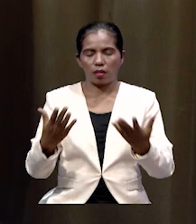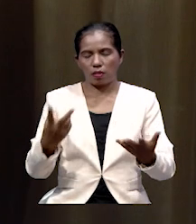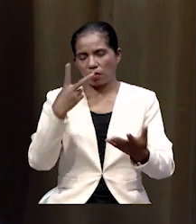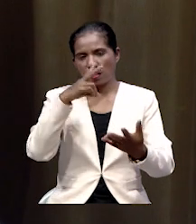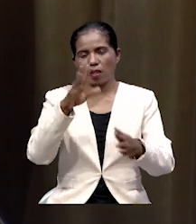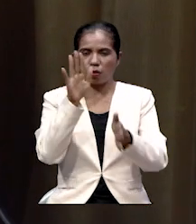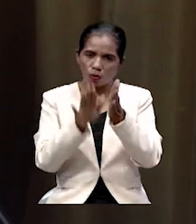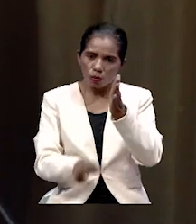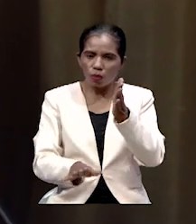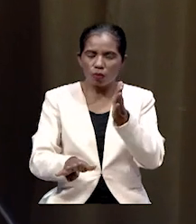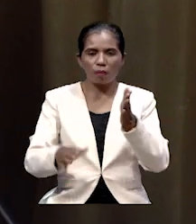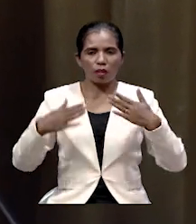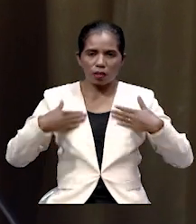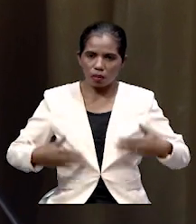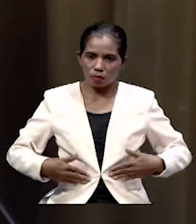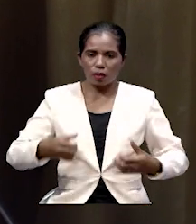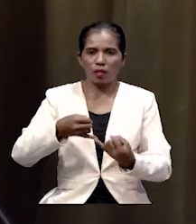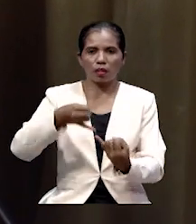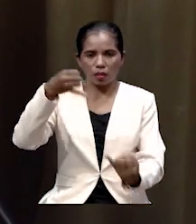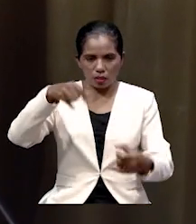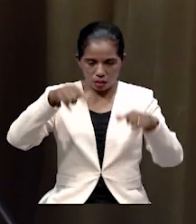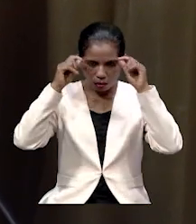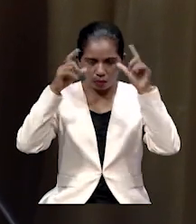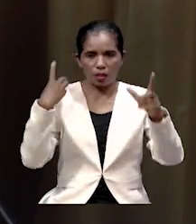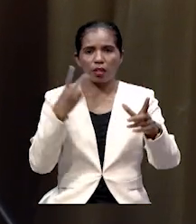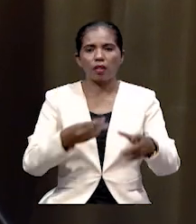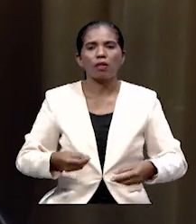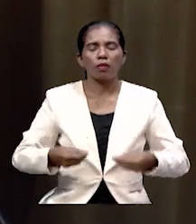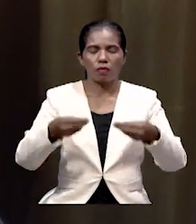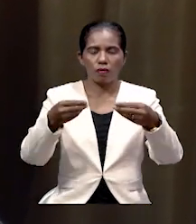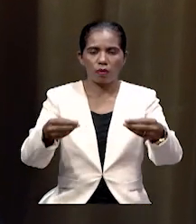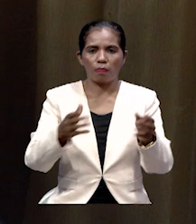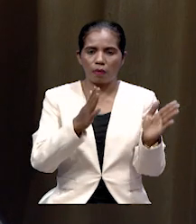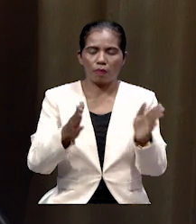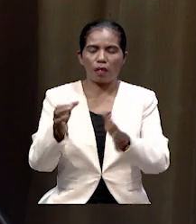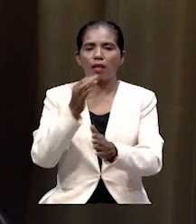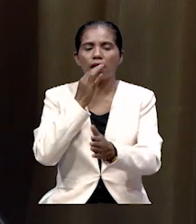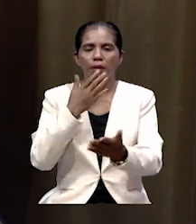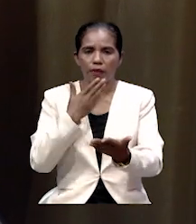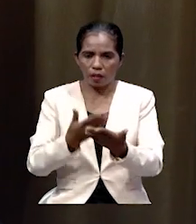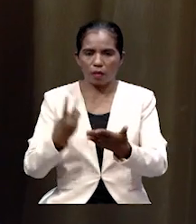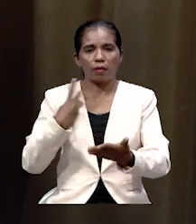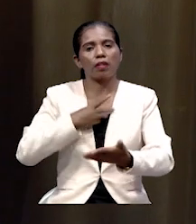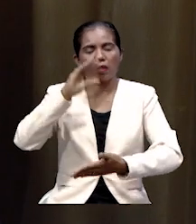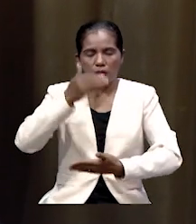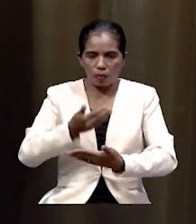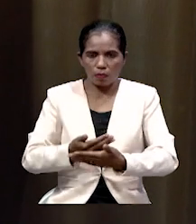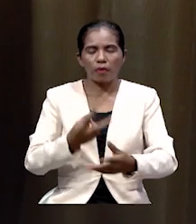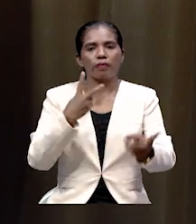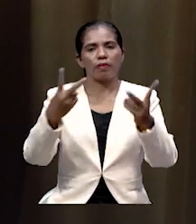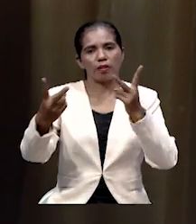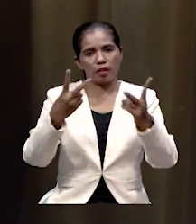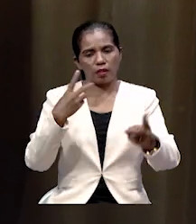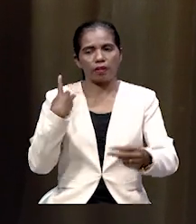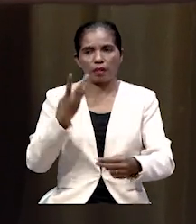presidente komesa hareka atak ita fo tenki propara haha nebe saudabel ba ita ne wan sira nebe mai visita ita. Ho